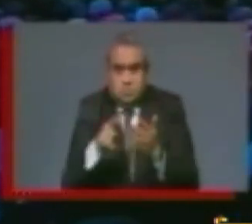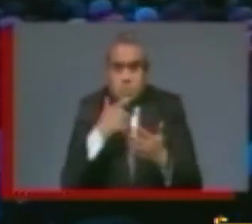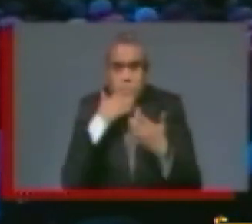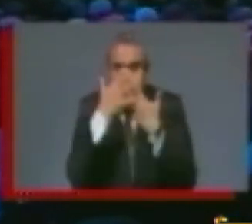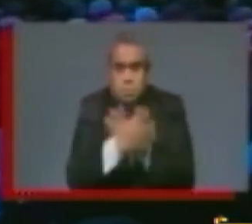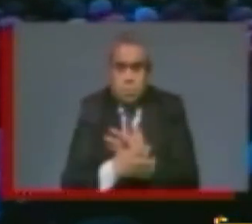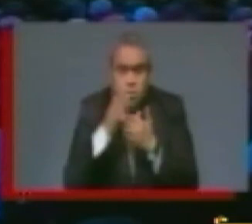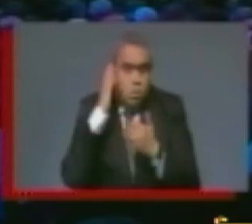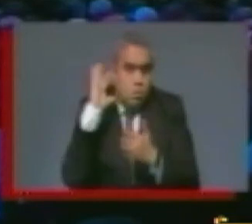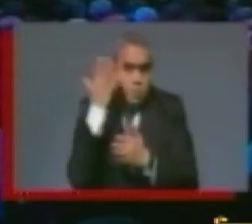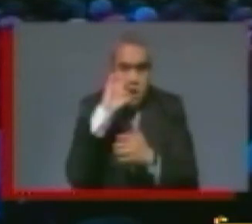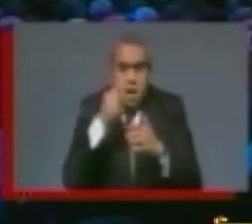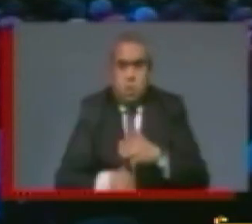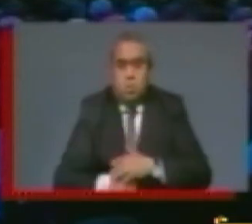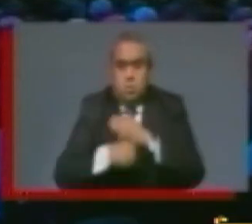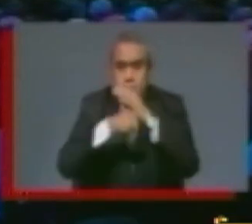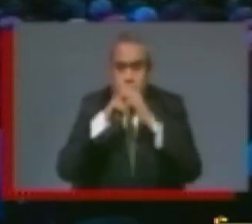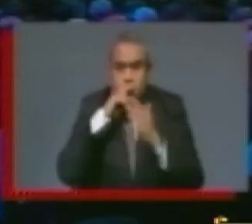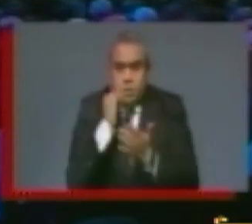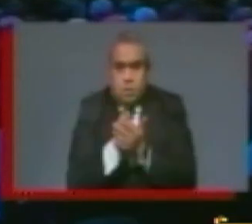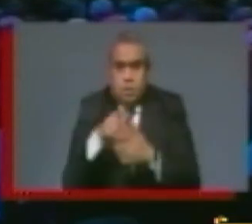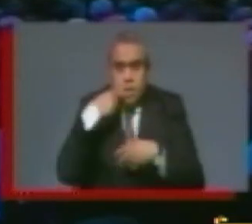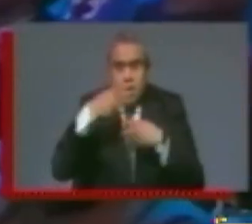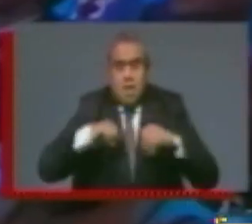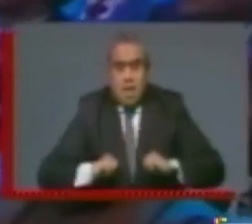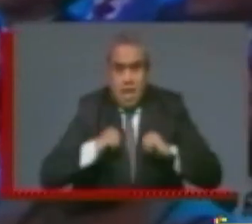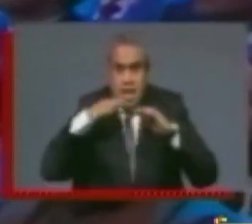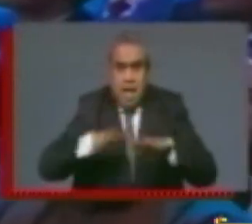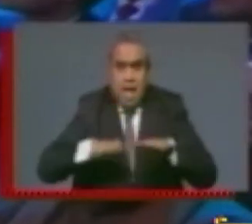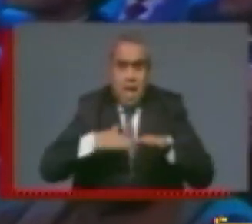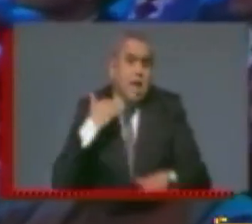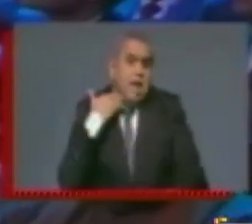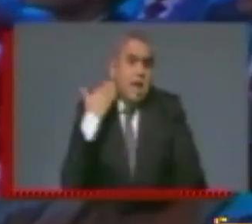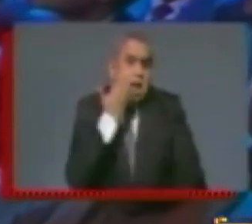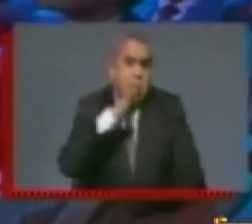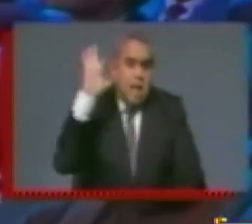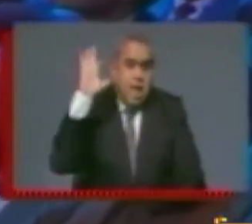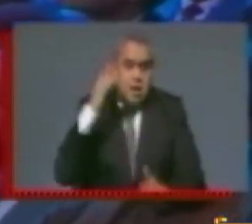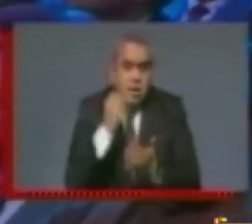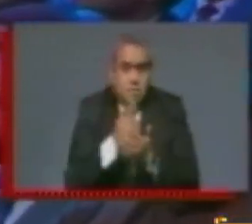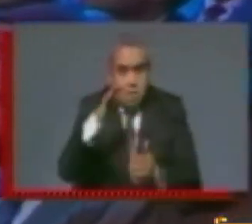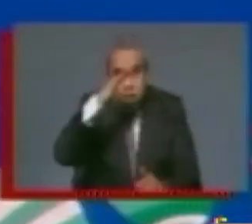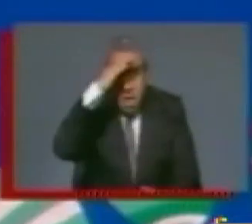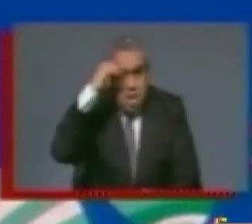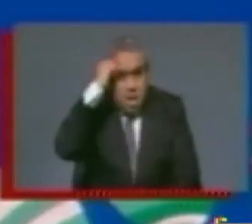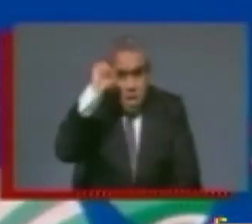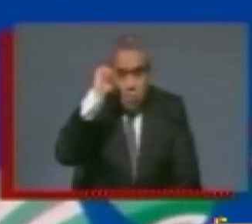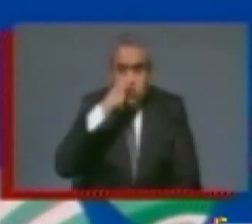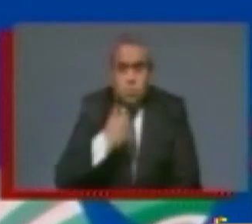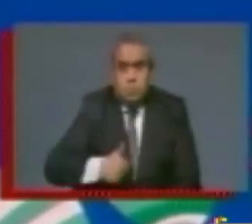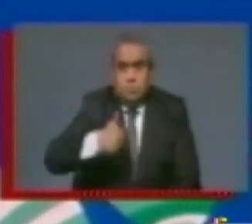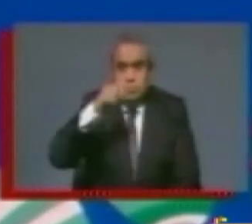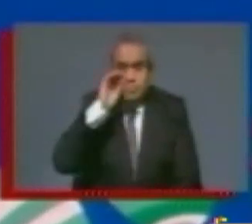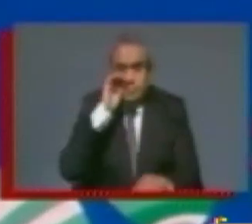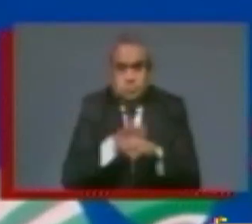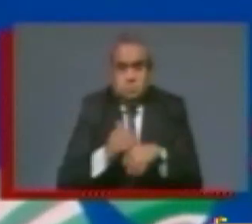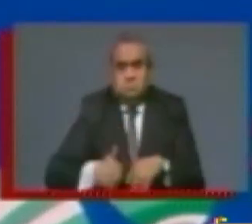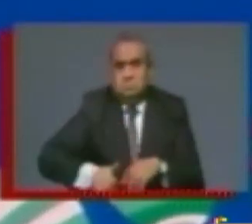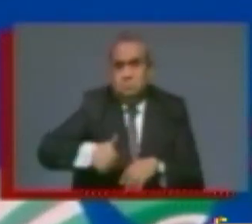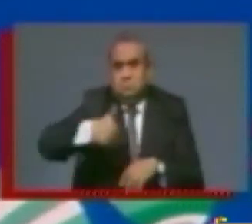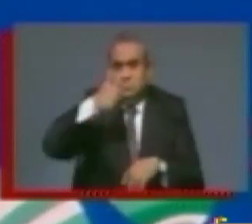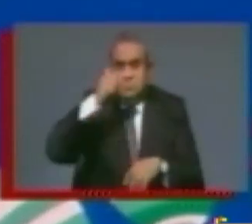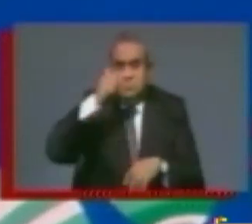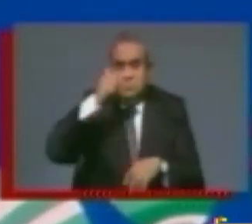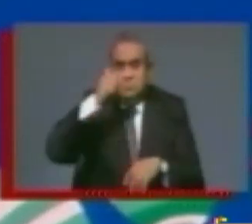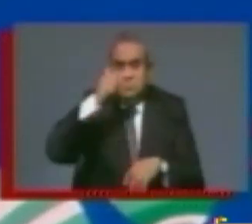المبادره العظيمه ومبادره حياه كريمه يعني الصعيد في المرحله الاولى هو اللي له نصيب الاسد من عمليه